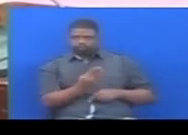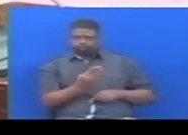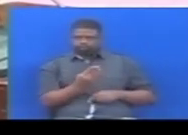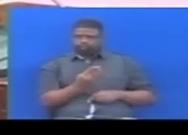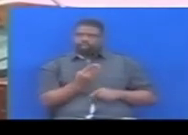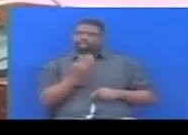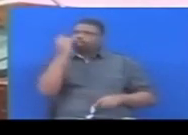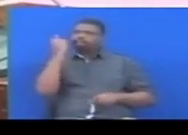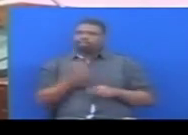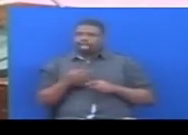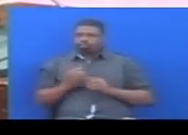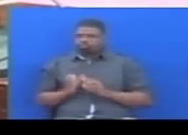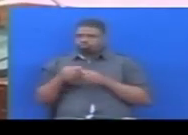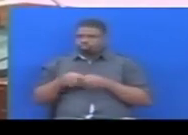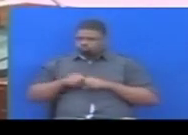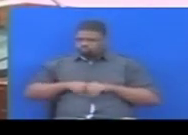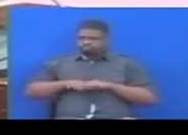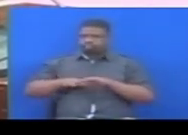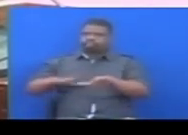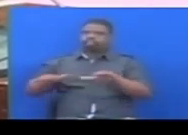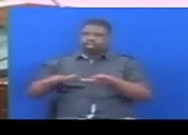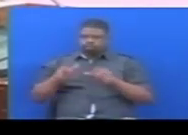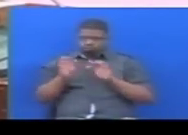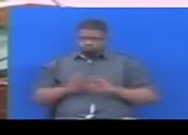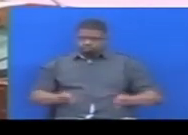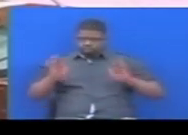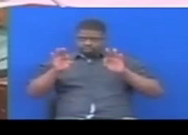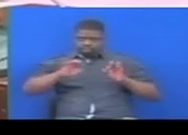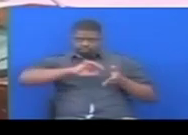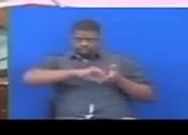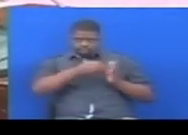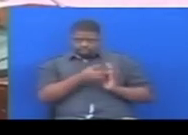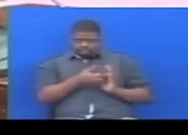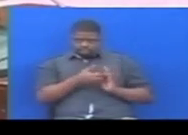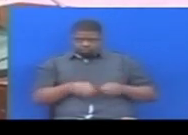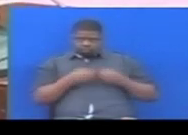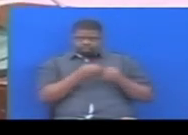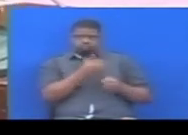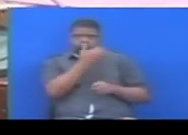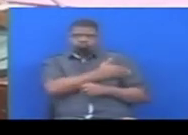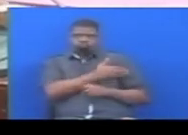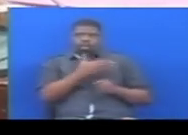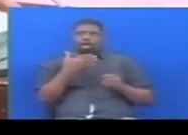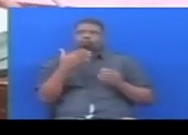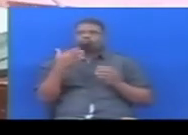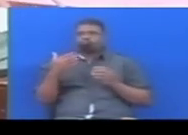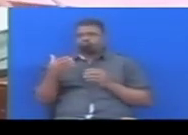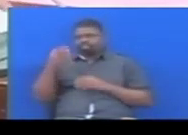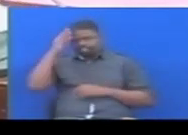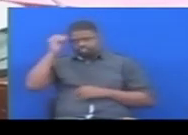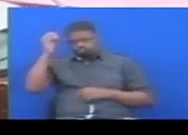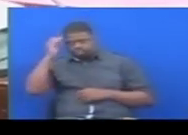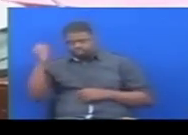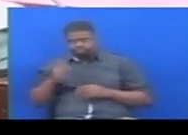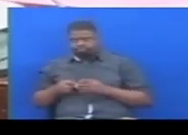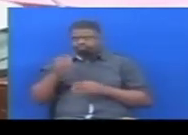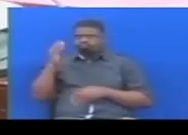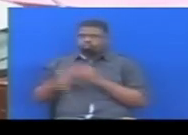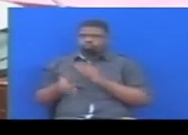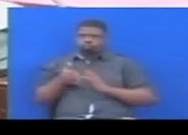ya kuambukiza au kuambukizwa ili kuboresha mikakati ya kuwapatia huduma za ukimwi ikiwemo upimaji. Na mwisho,